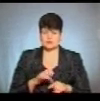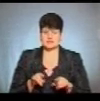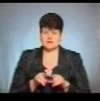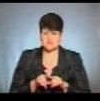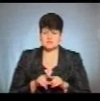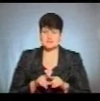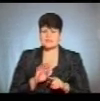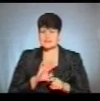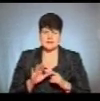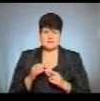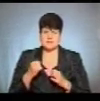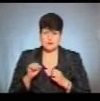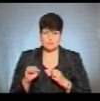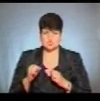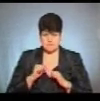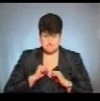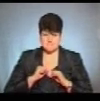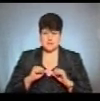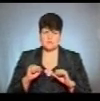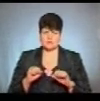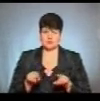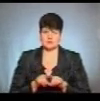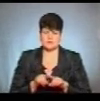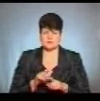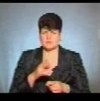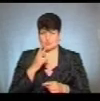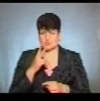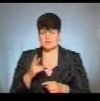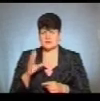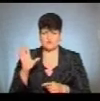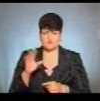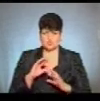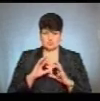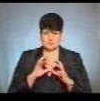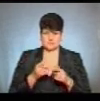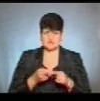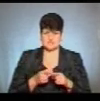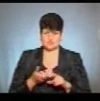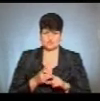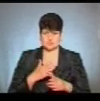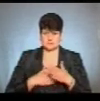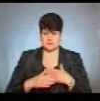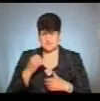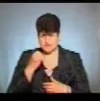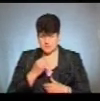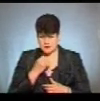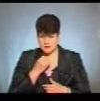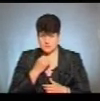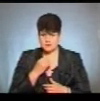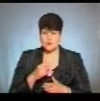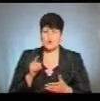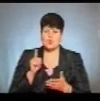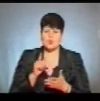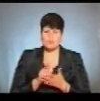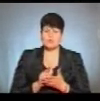самим нескореним патріотом, як він показав всьому світу. Це дуже приємно, ми дуже дякуємо. Ми